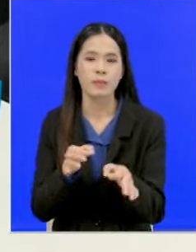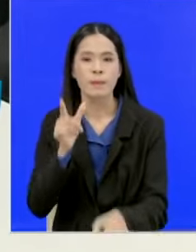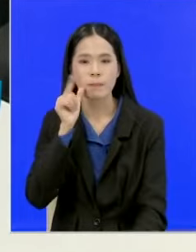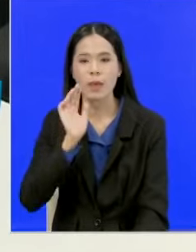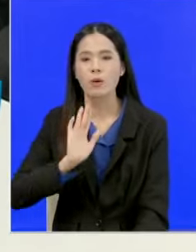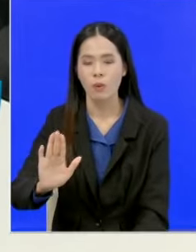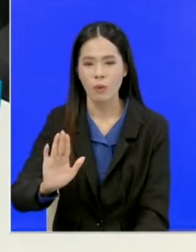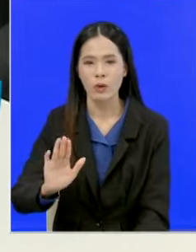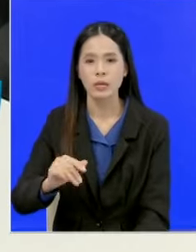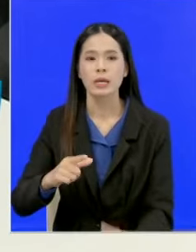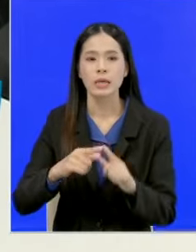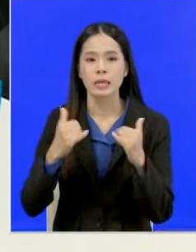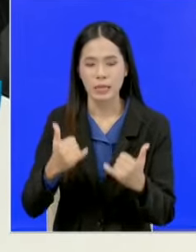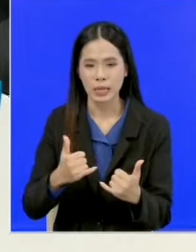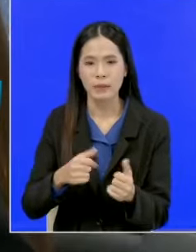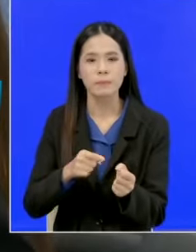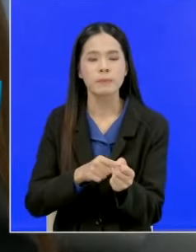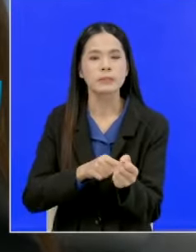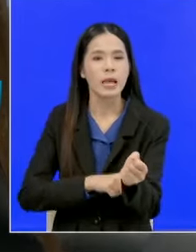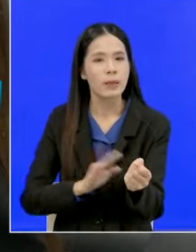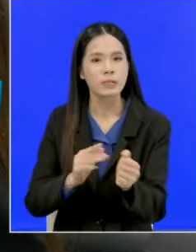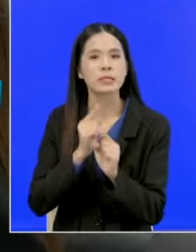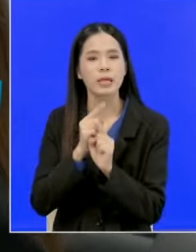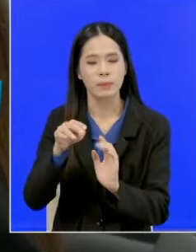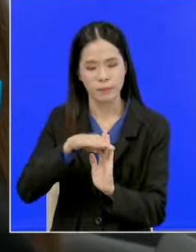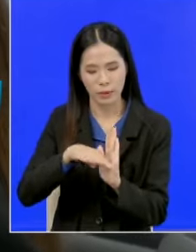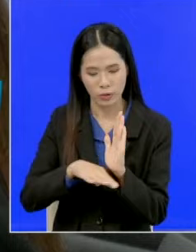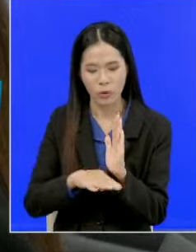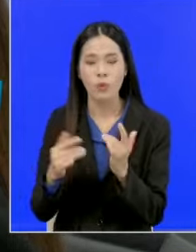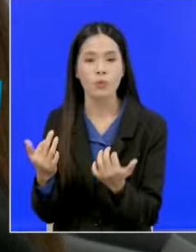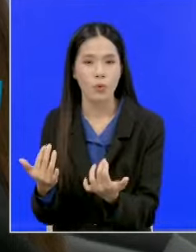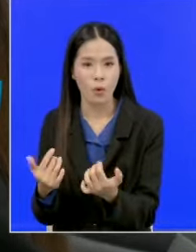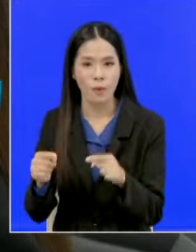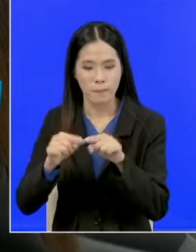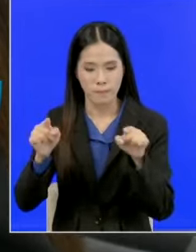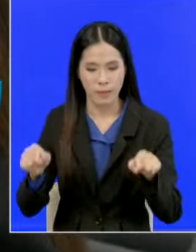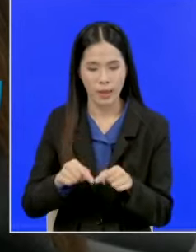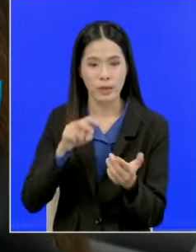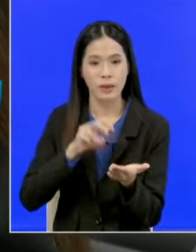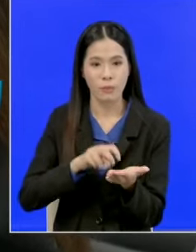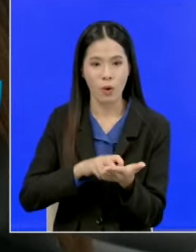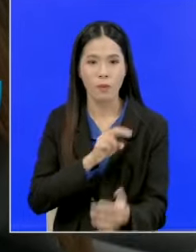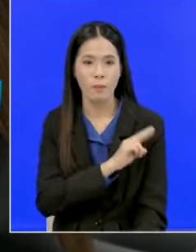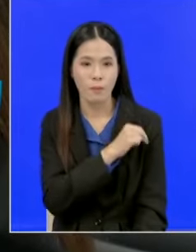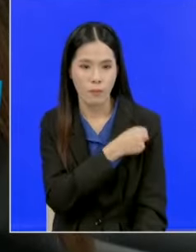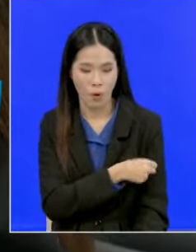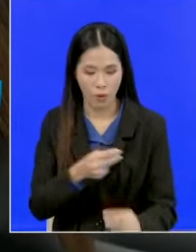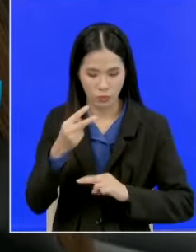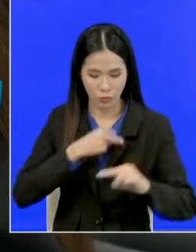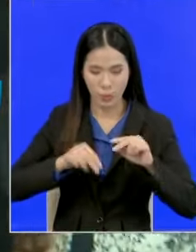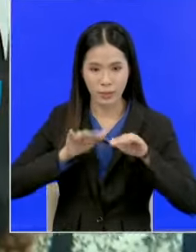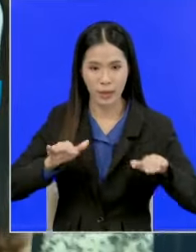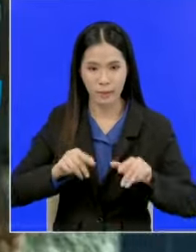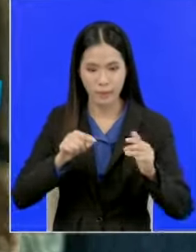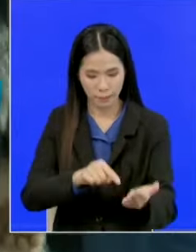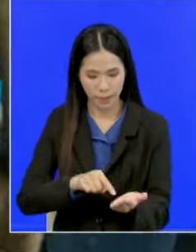ไปว่าคดีไม่ได้ล่าช้าแต่เป็นไปตามขั้นตอนคือต้องรอใบรับรองแพทย์ผลการตรวจร่างกายของเด็กอันนี้เพิ่งได้ม